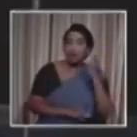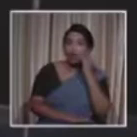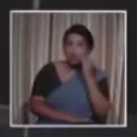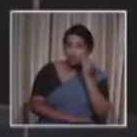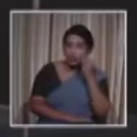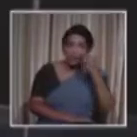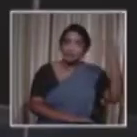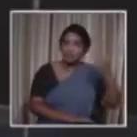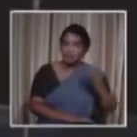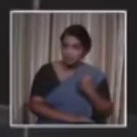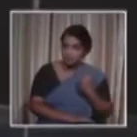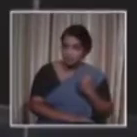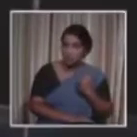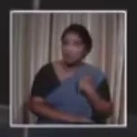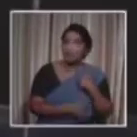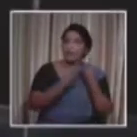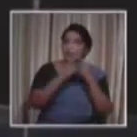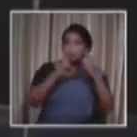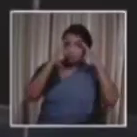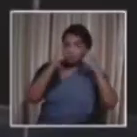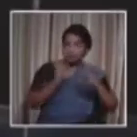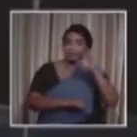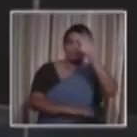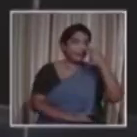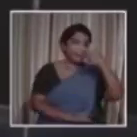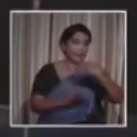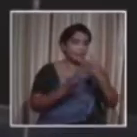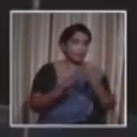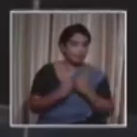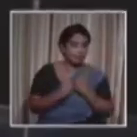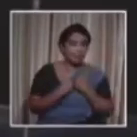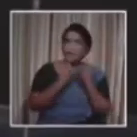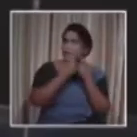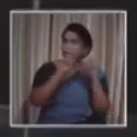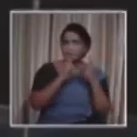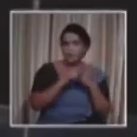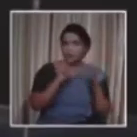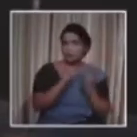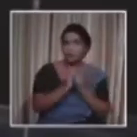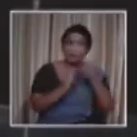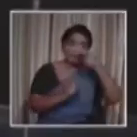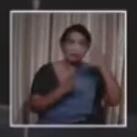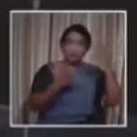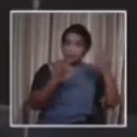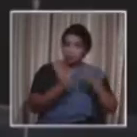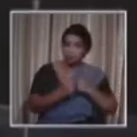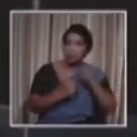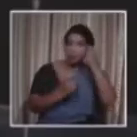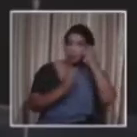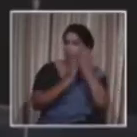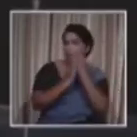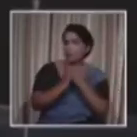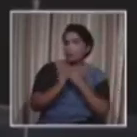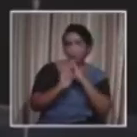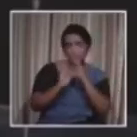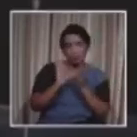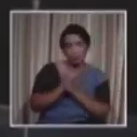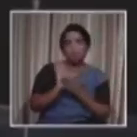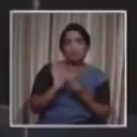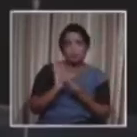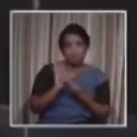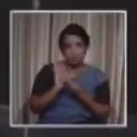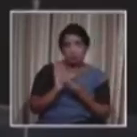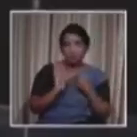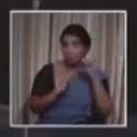තෙල් ලබා ගැනීම, විවිධ මැද පෙරදිග රාජ්‍යවලින් තෙල් ලබා ගැනීම, විවිධ වෙනත් ස්ථානවලින් තෙල් ලබා ගැනීම කියන මේ යෝජනා හැම එකක්ම තියෙනවා. මම ඔතුමාලගේ